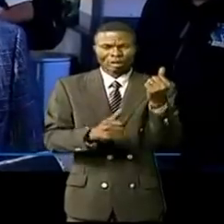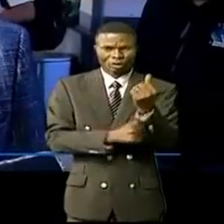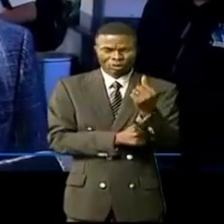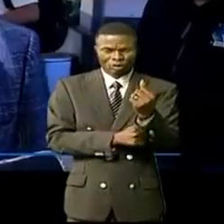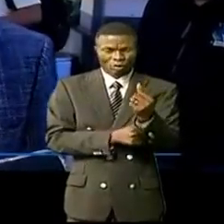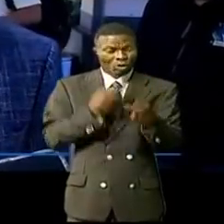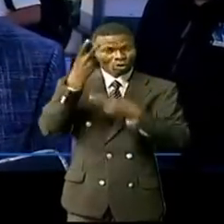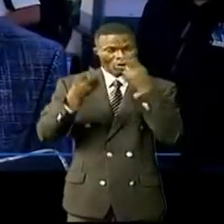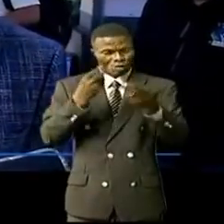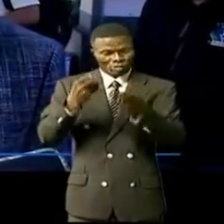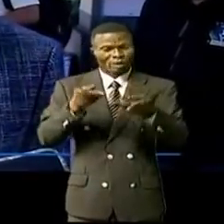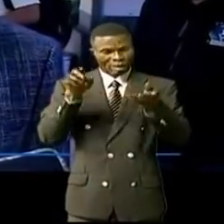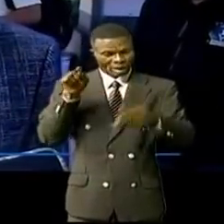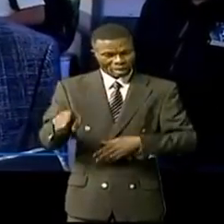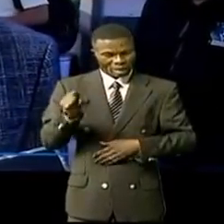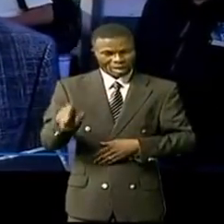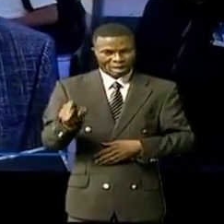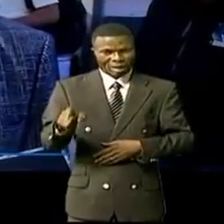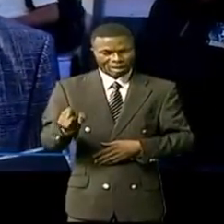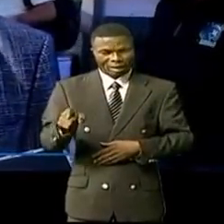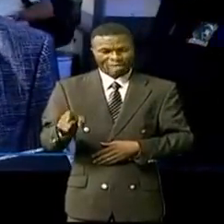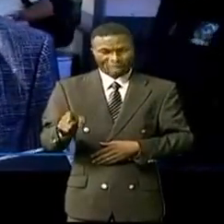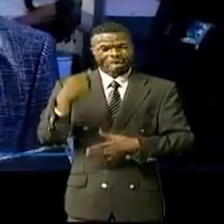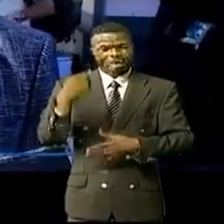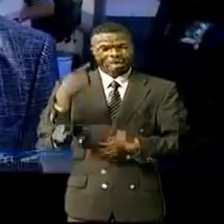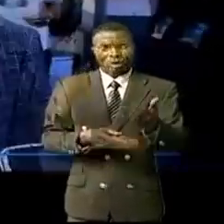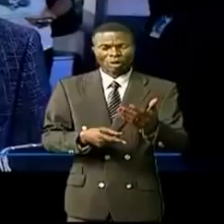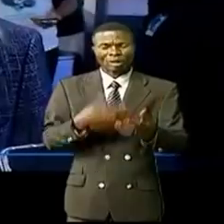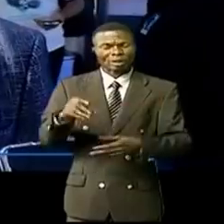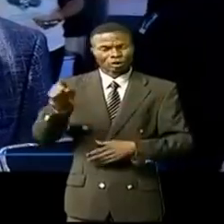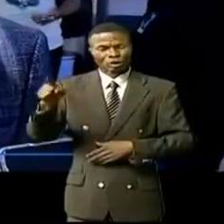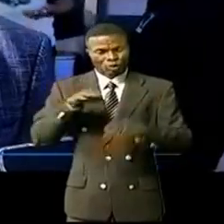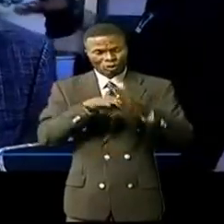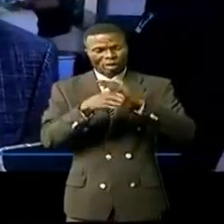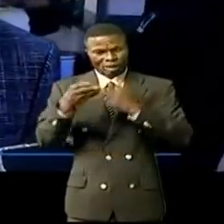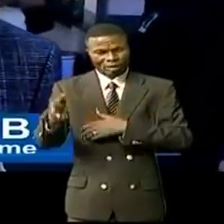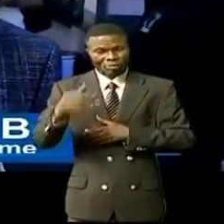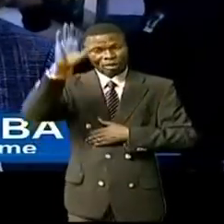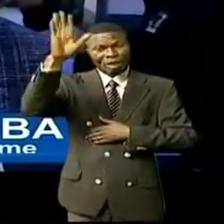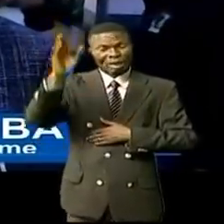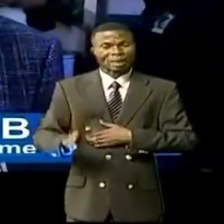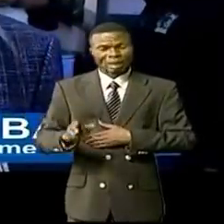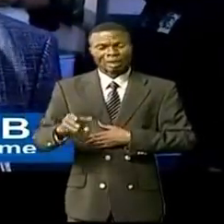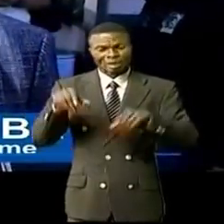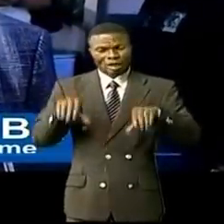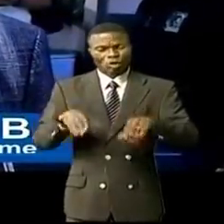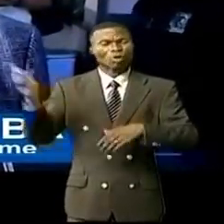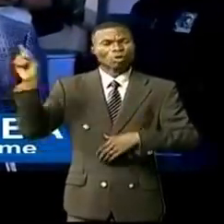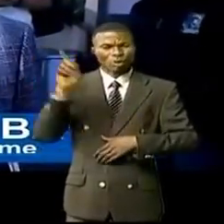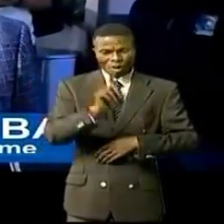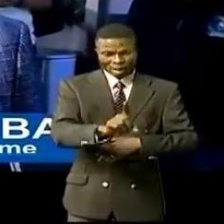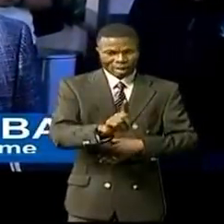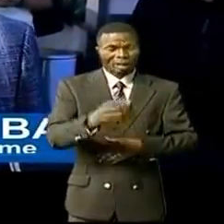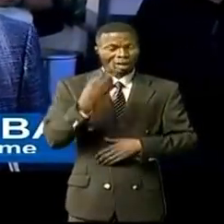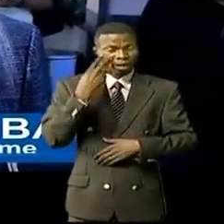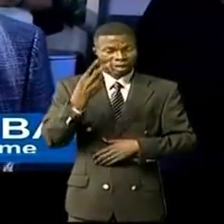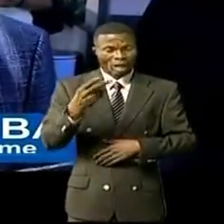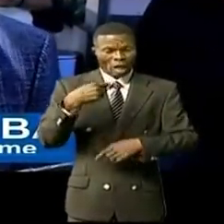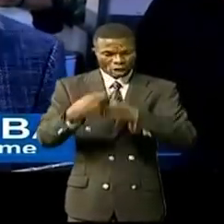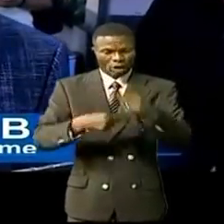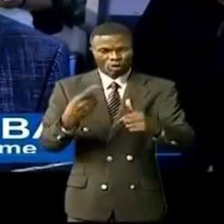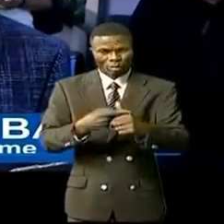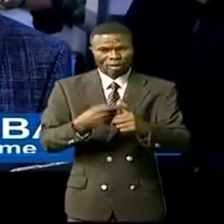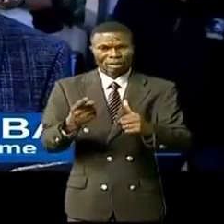faire visiter ses clients ou des touristes de l'étranger ou des touristes nationaux. Et nous allons d'abord commencer